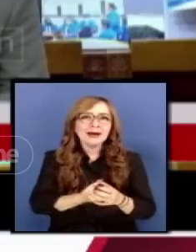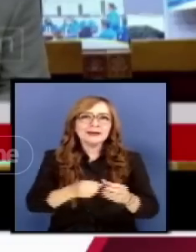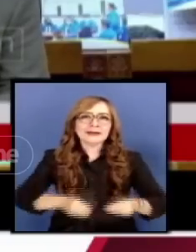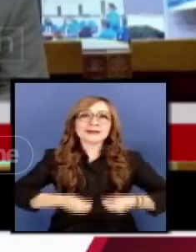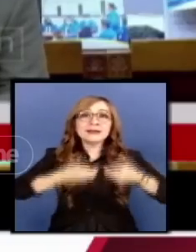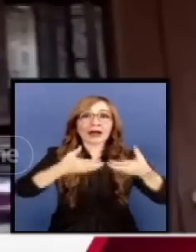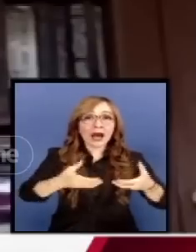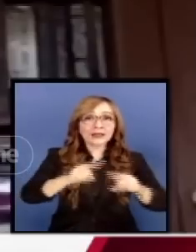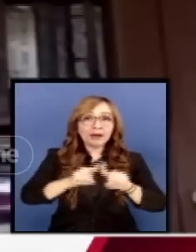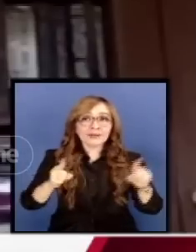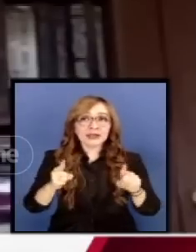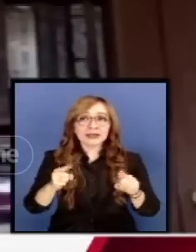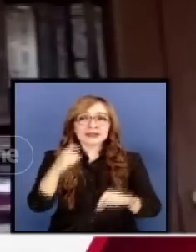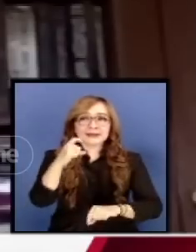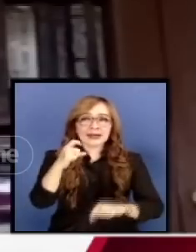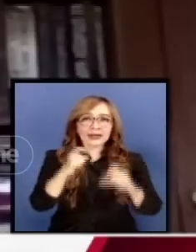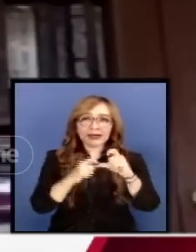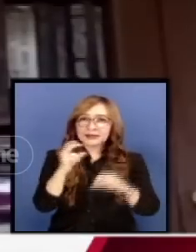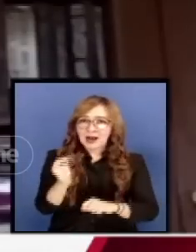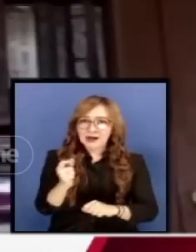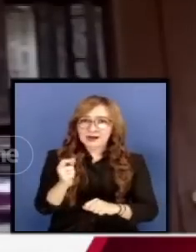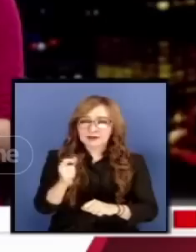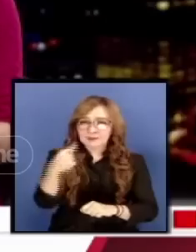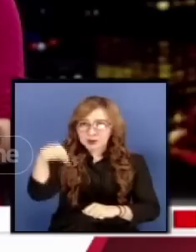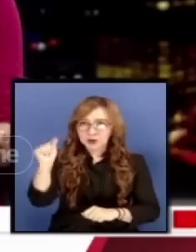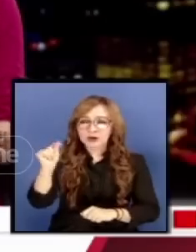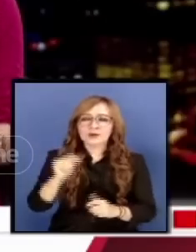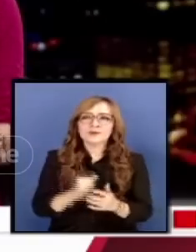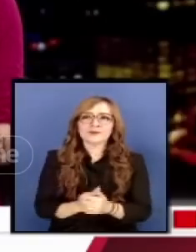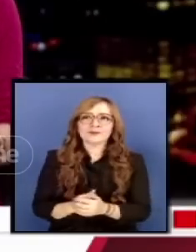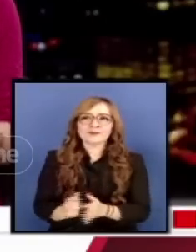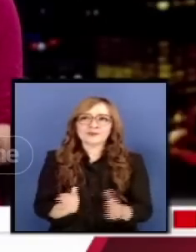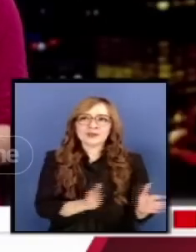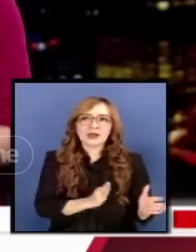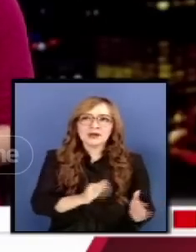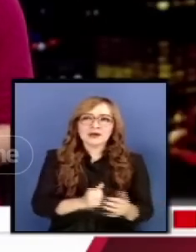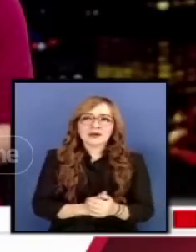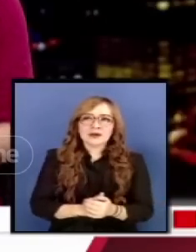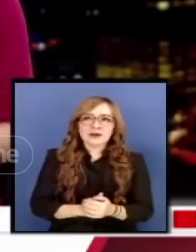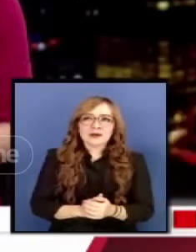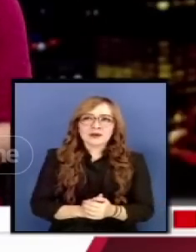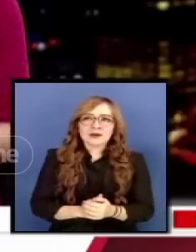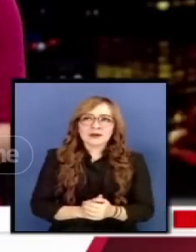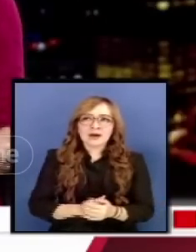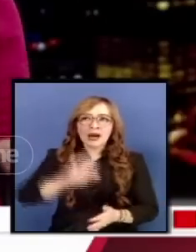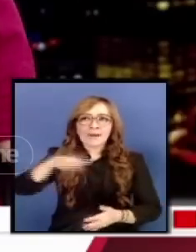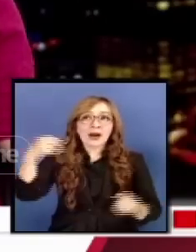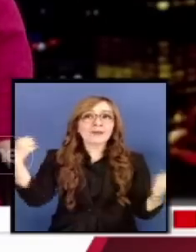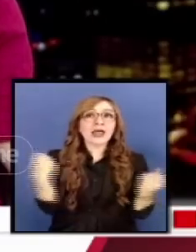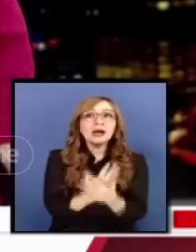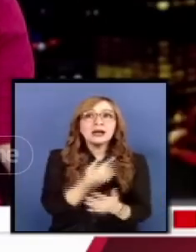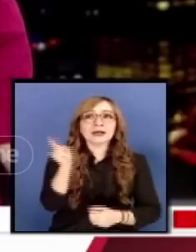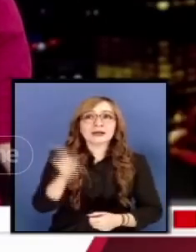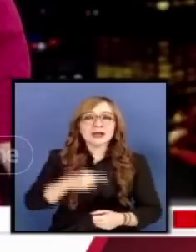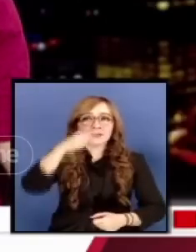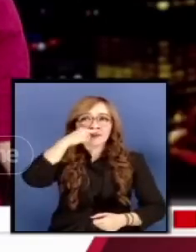Bang Tibi, ya Bang Biko, apa yang dilanggar kira-kira dari atas permintaan dari Bang Ramson ini?